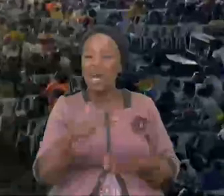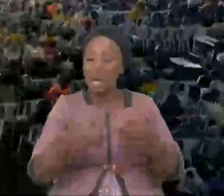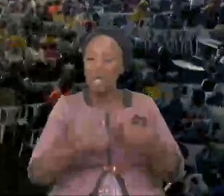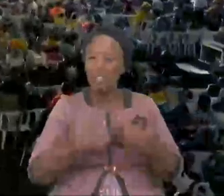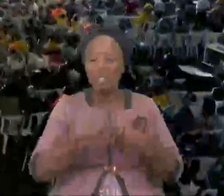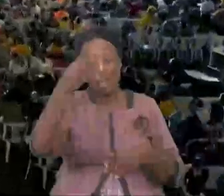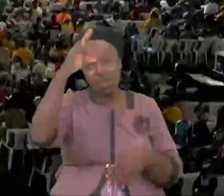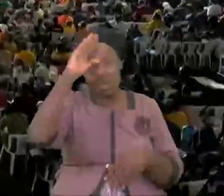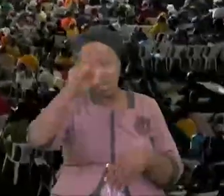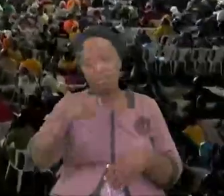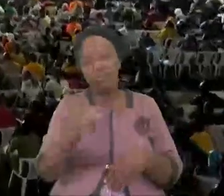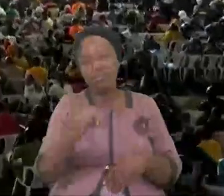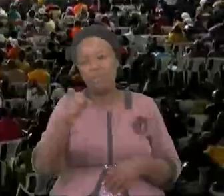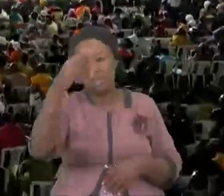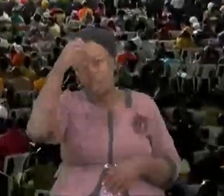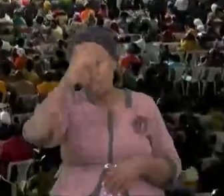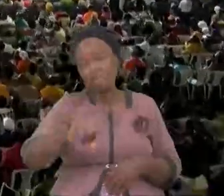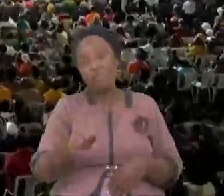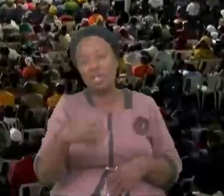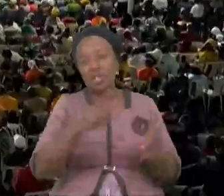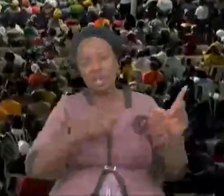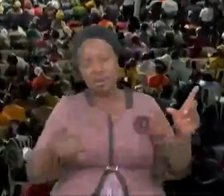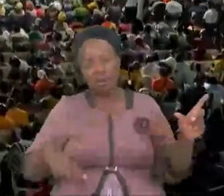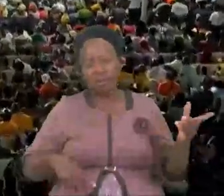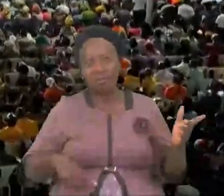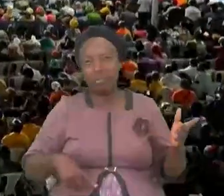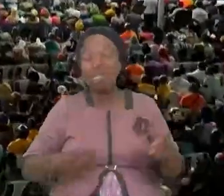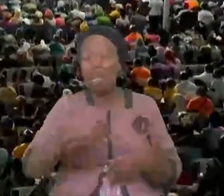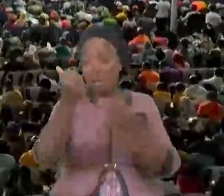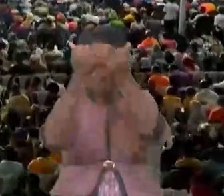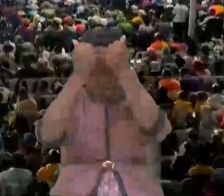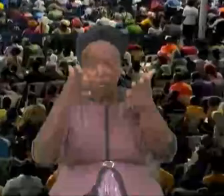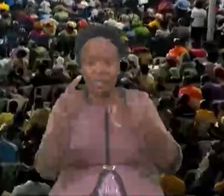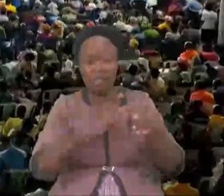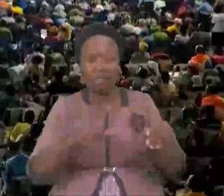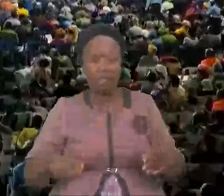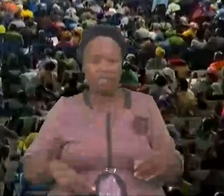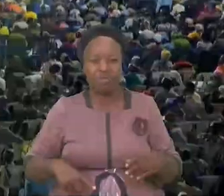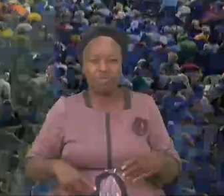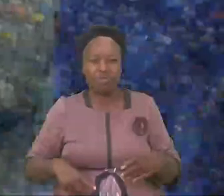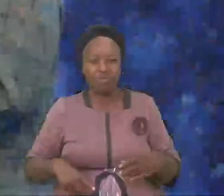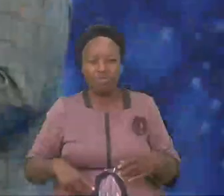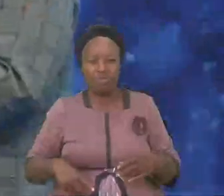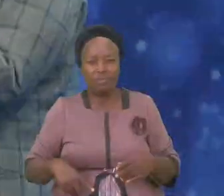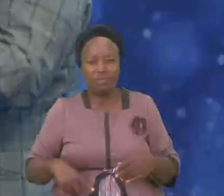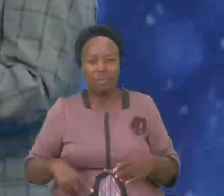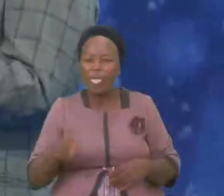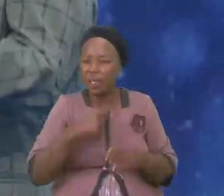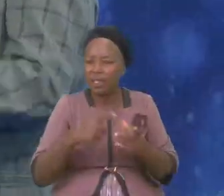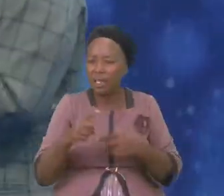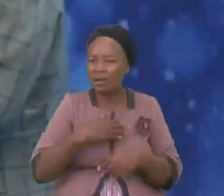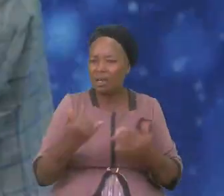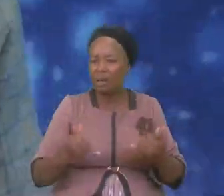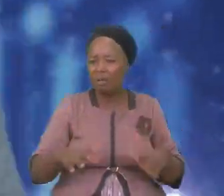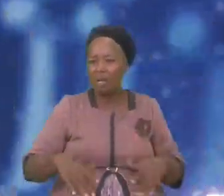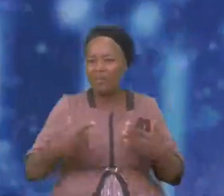Alors, ils avaient désobéi au Seigneur. Ils vivaient comme Babylone. Ils vivaient